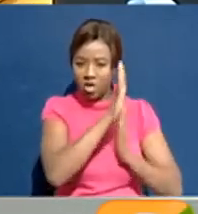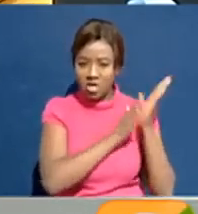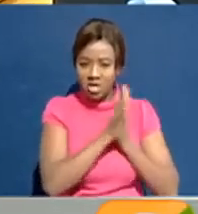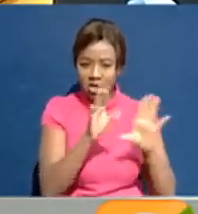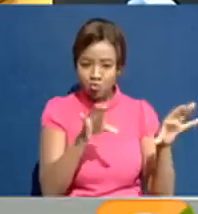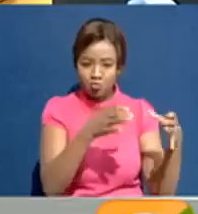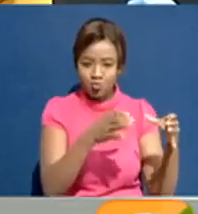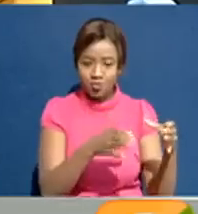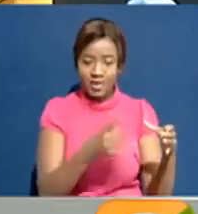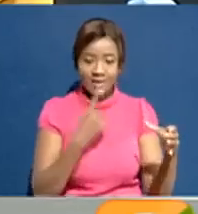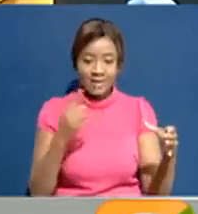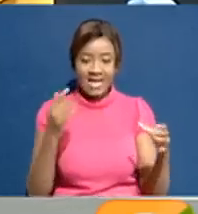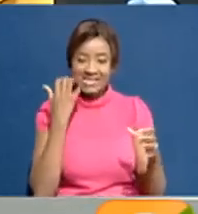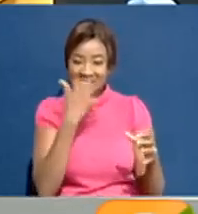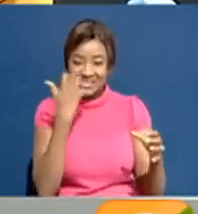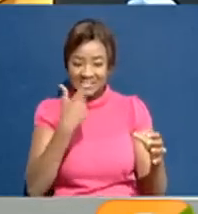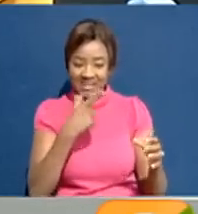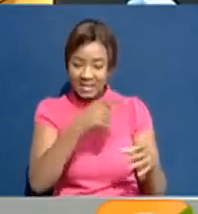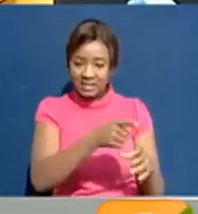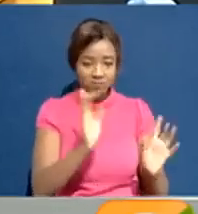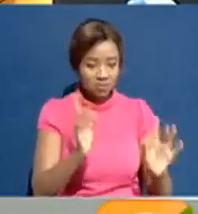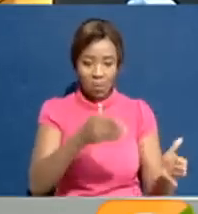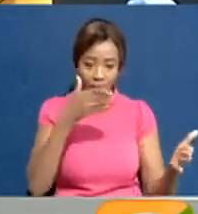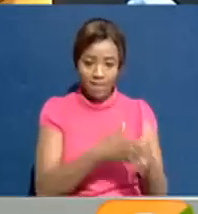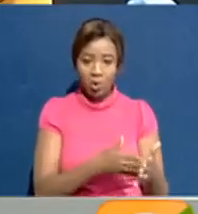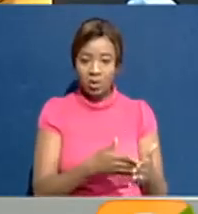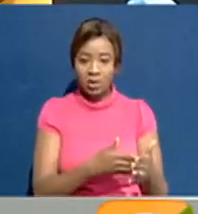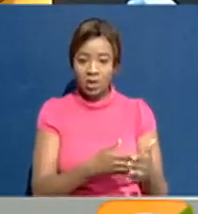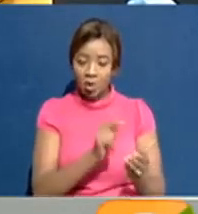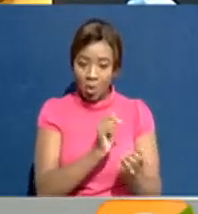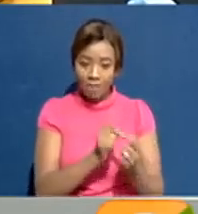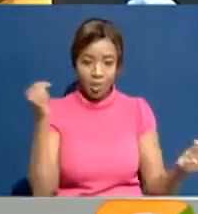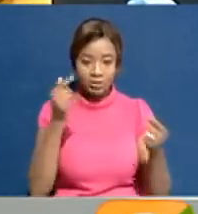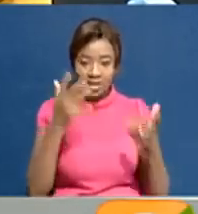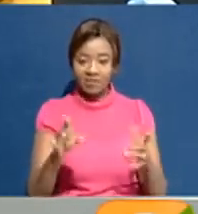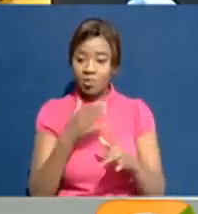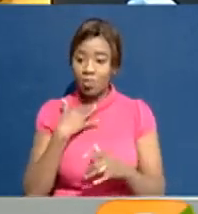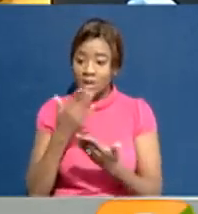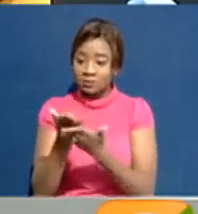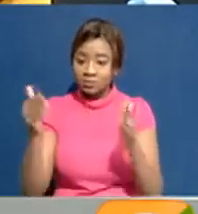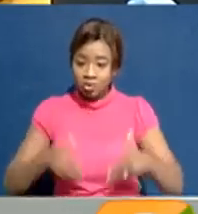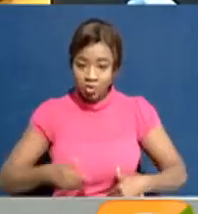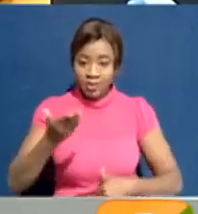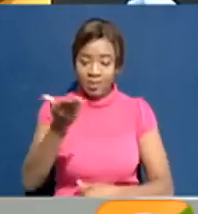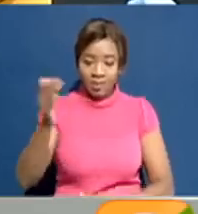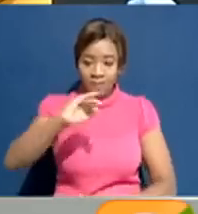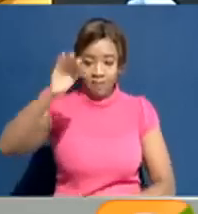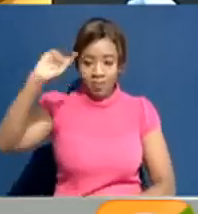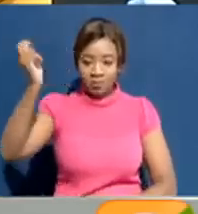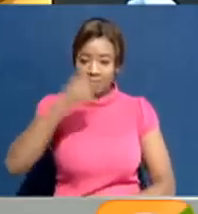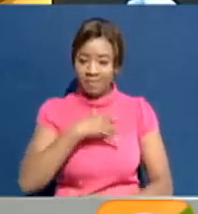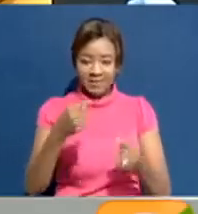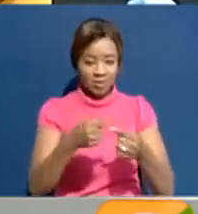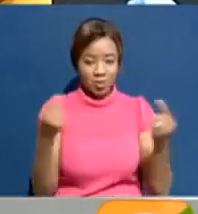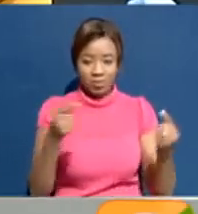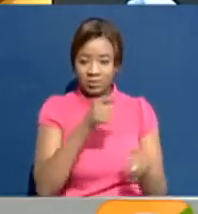akikemea kuzuka tena kwa kundi hilo, amewataka vijana kutoka eneo la Mlima Kenya kujiepusha na shughuli za kundi hilo haramu. Naye waziri wa